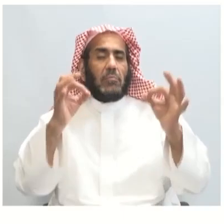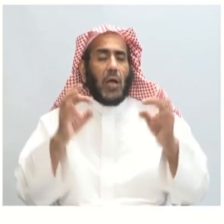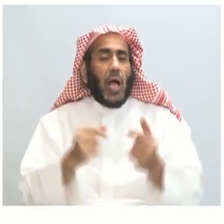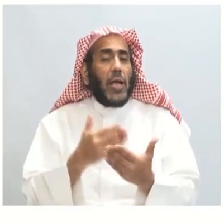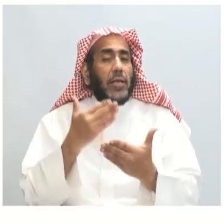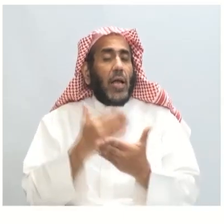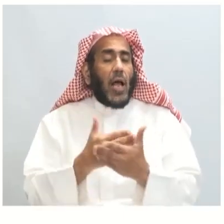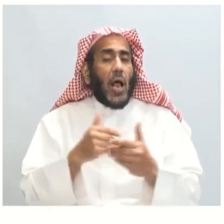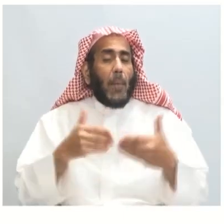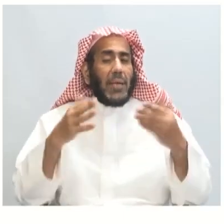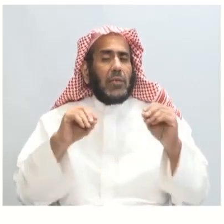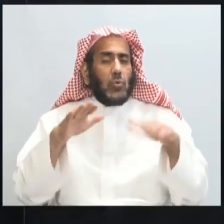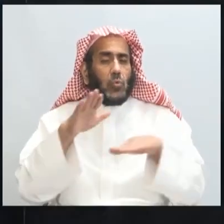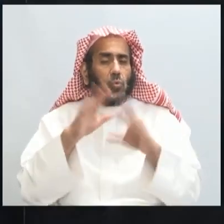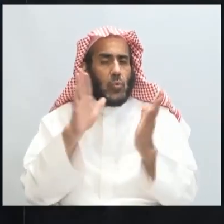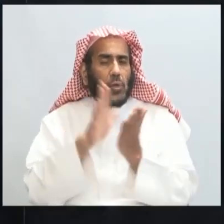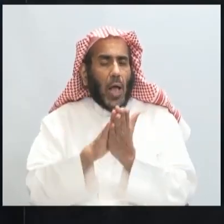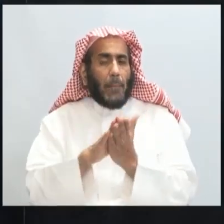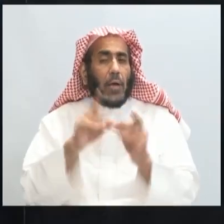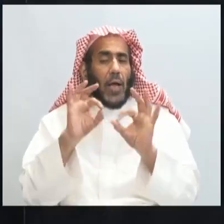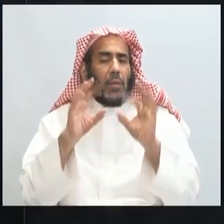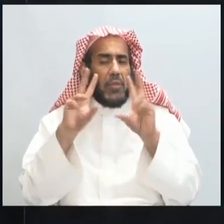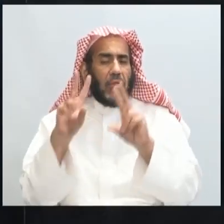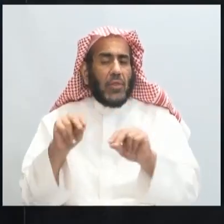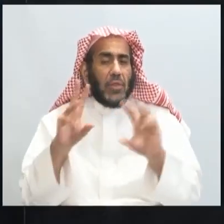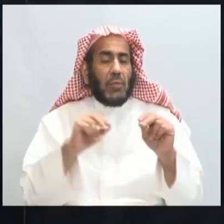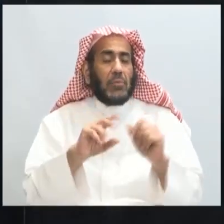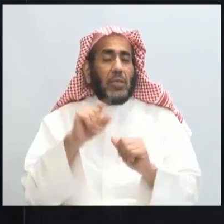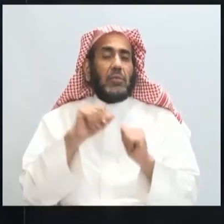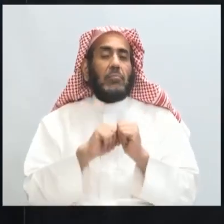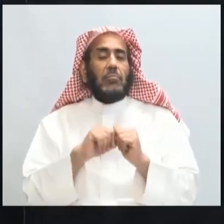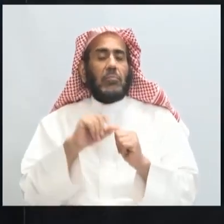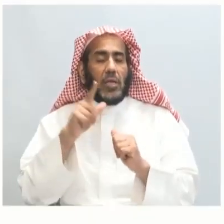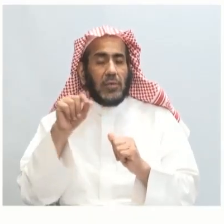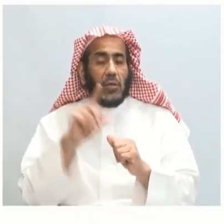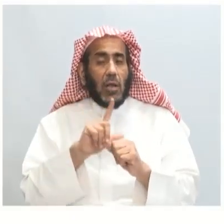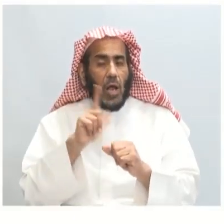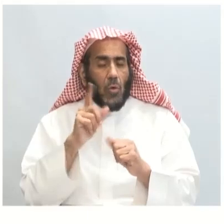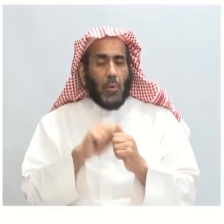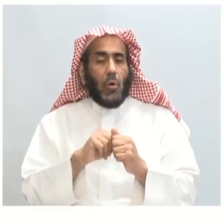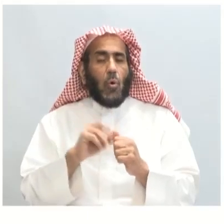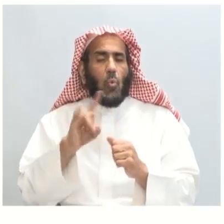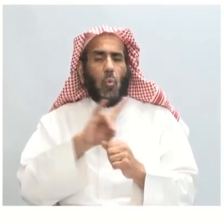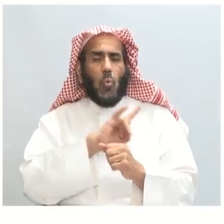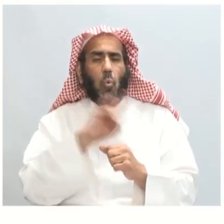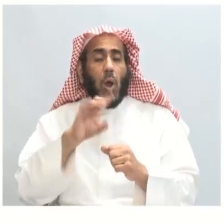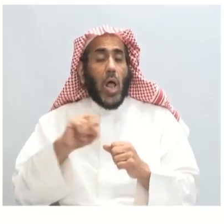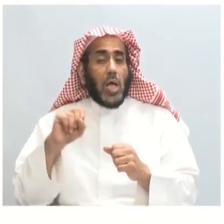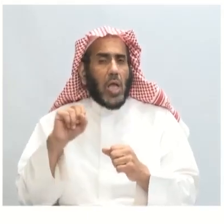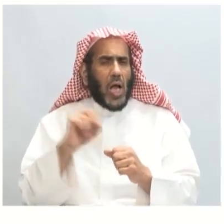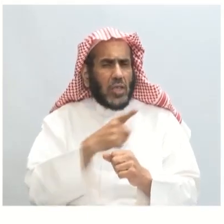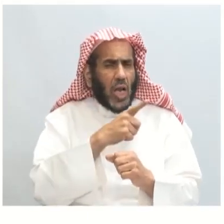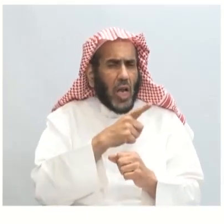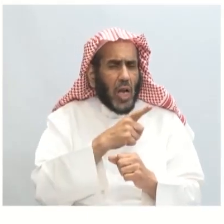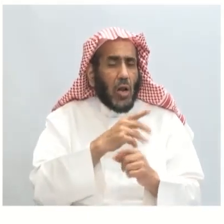البيت الذي يطابق حكمتي هنا احسنتم ممتاز لاحظوا معي ولا تتعجل